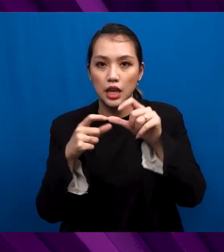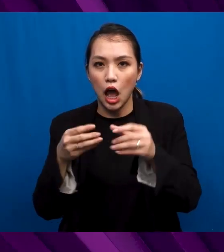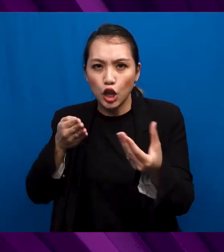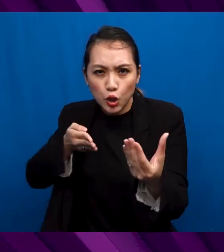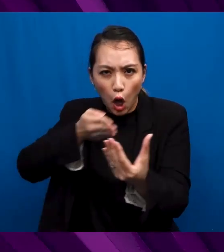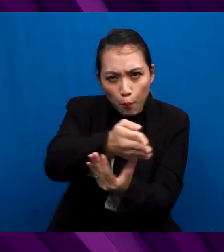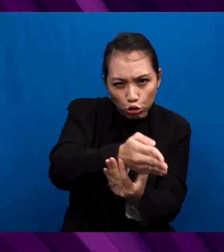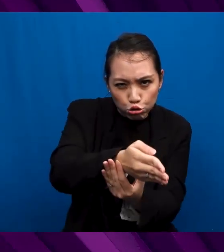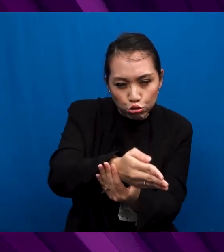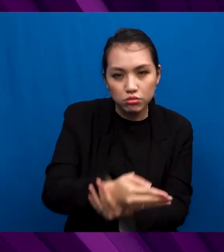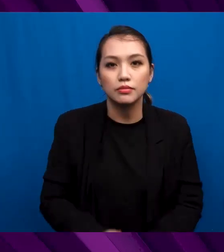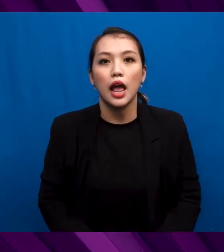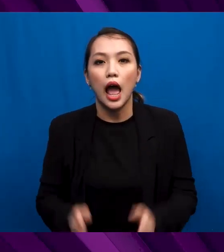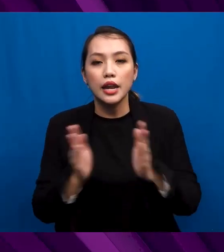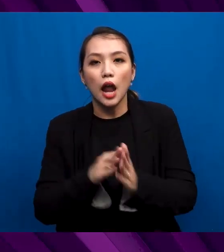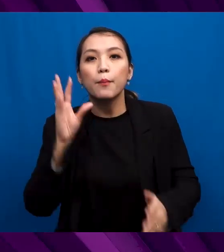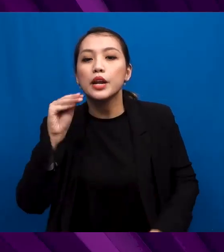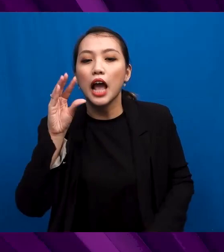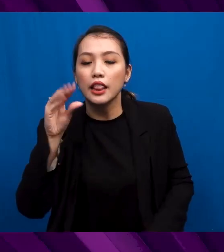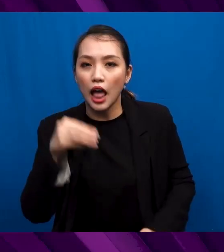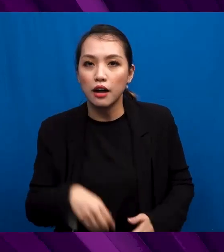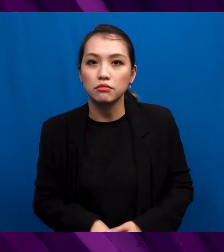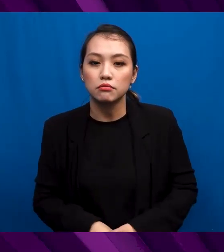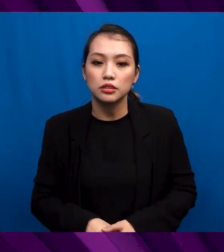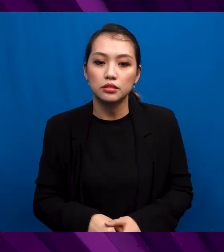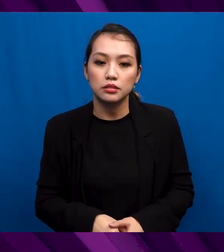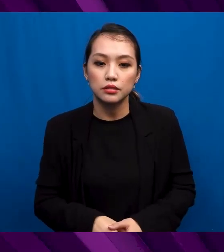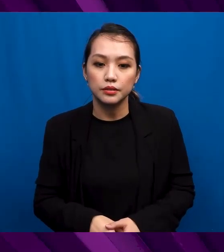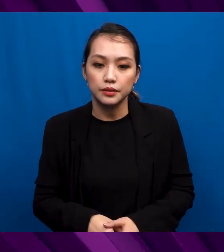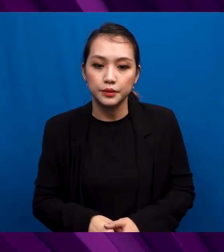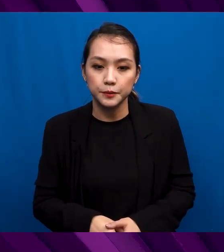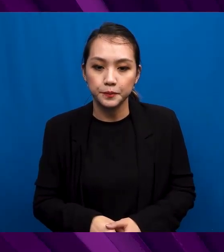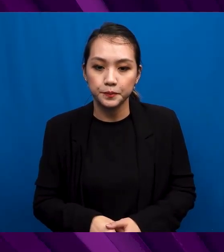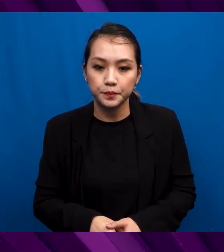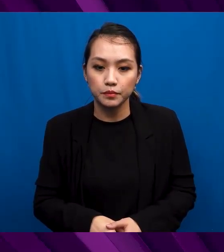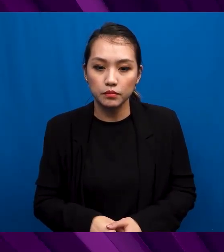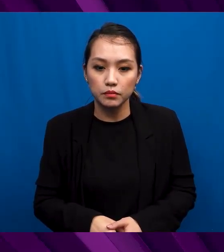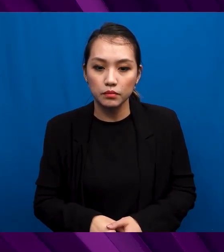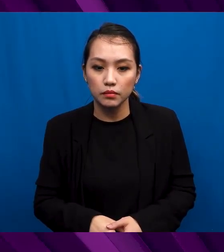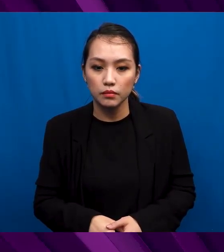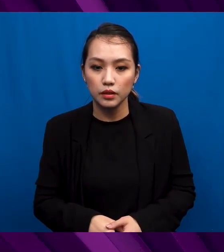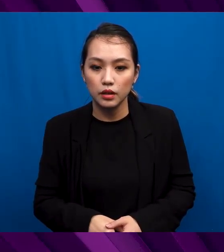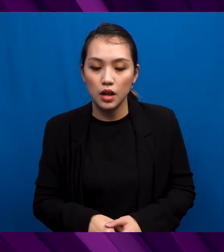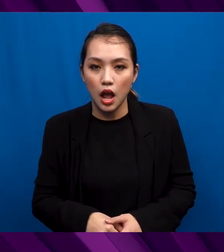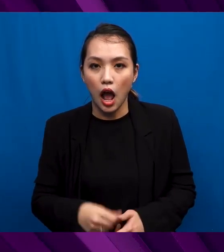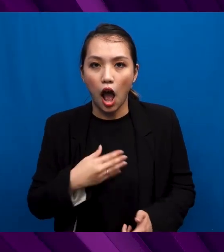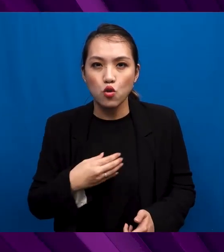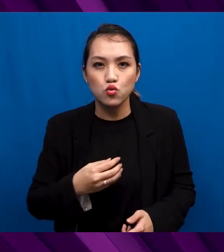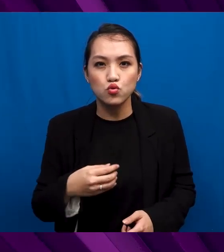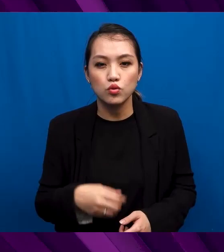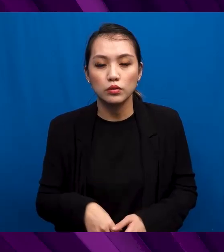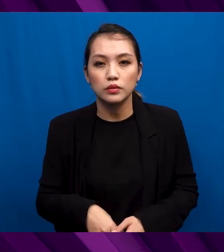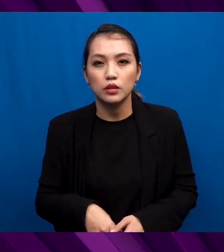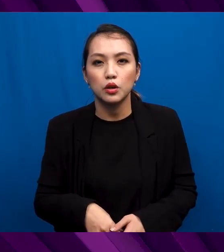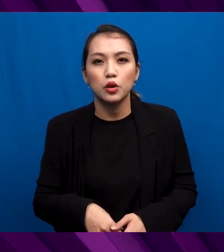dia dilahirkan dalam kesakitan, dia menerobos keluar dari kandungan. Dan sekarang dia menerobos keluar dari kutukan dan berkata,